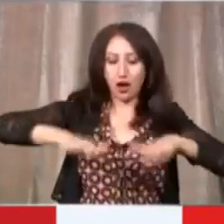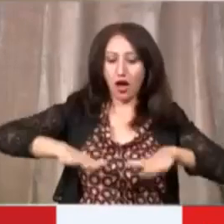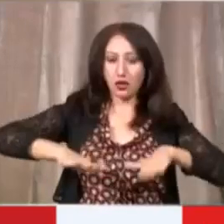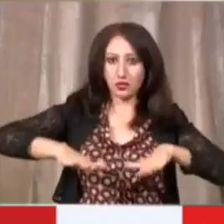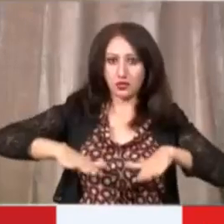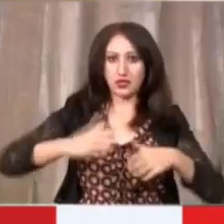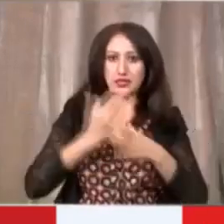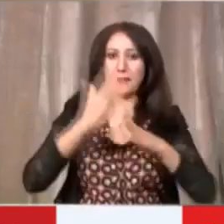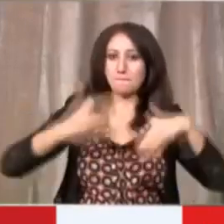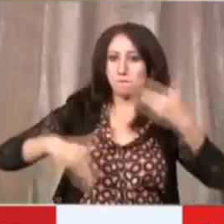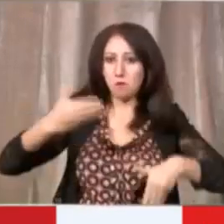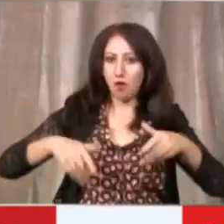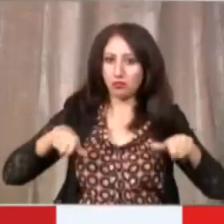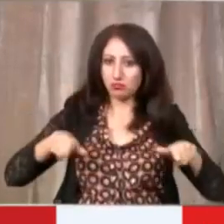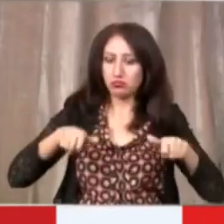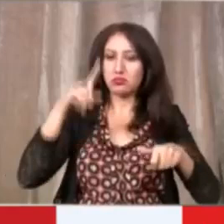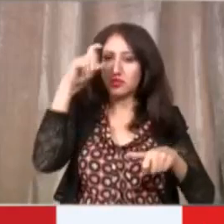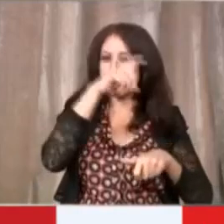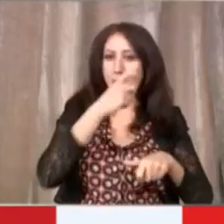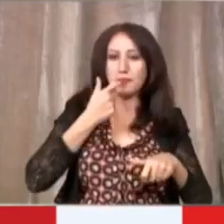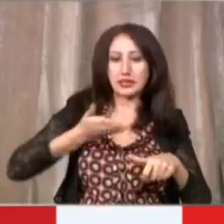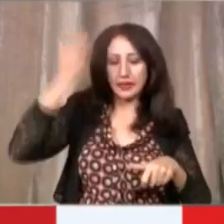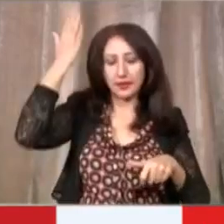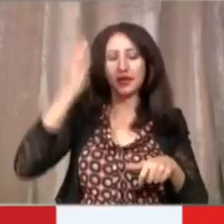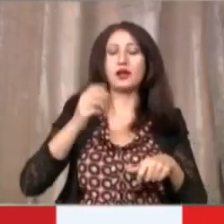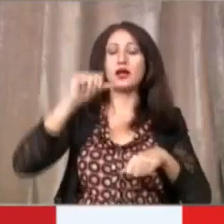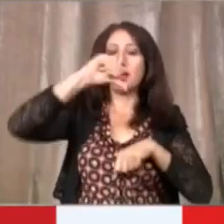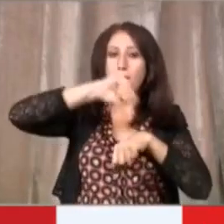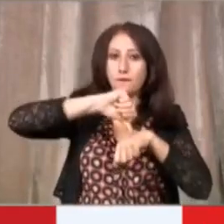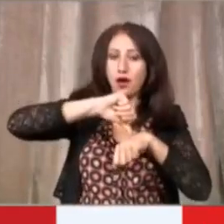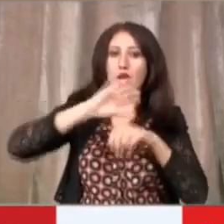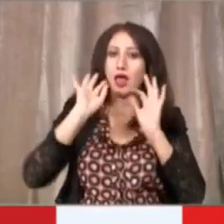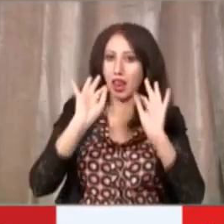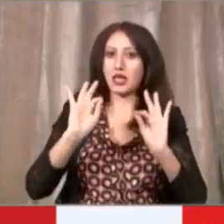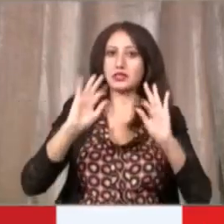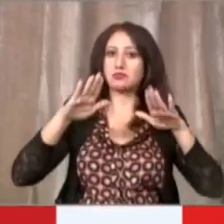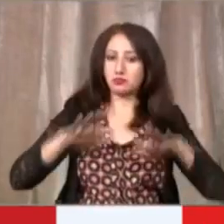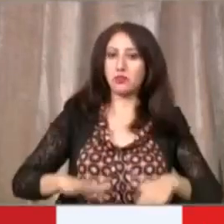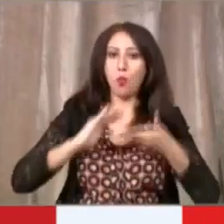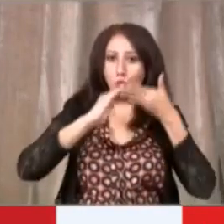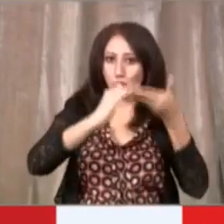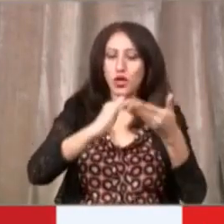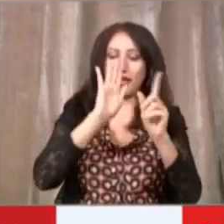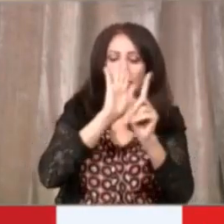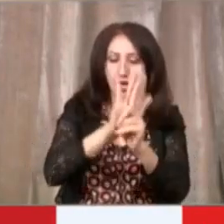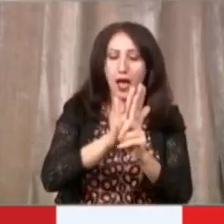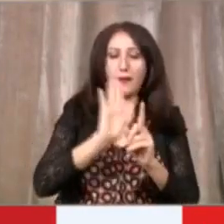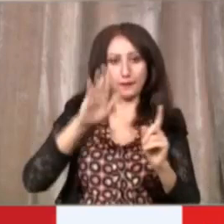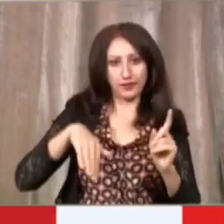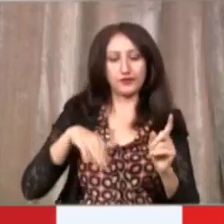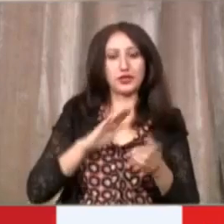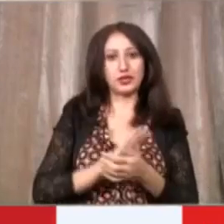ذوي الاعاقه وكبار السن فمعمول حسابهم وتقديرا لهم وبيتم